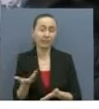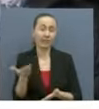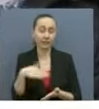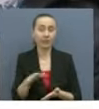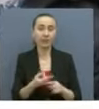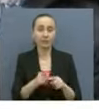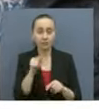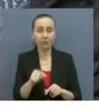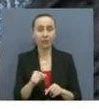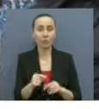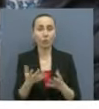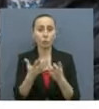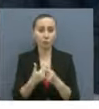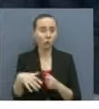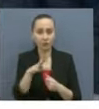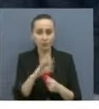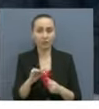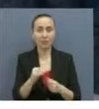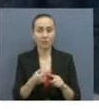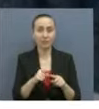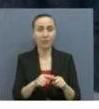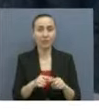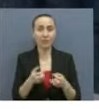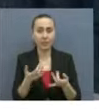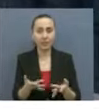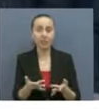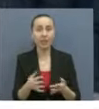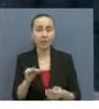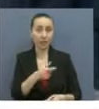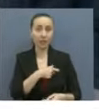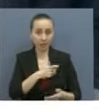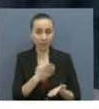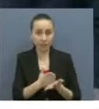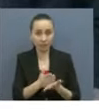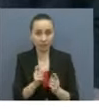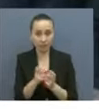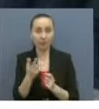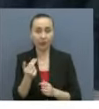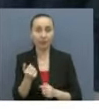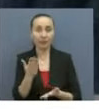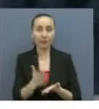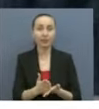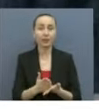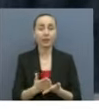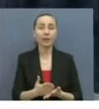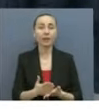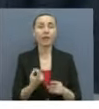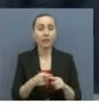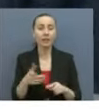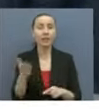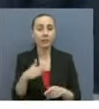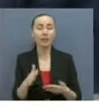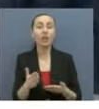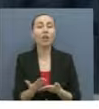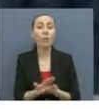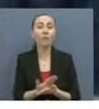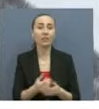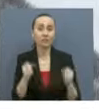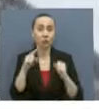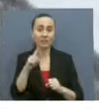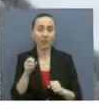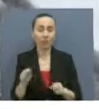тогда, с учетом всех вот этих делов, и тренер есть по борьбе, да? Да. С учетом этого всего мы давайте новый спортзал